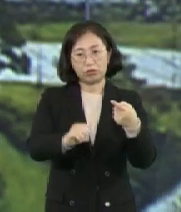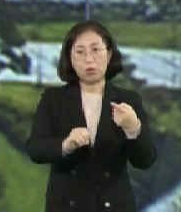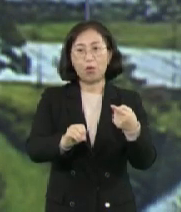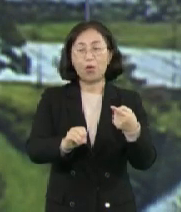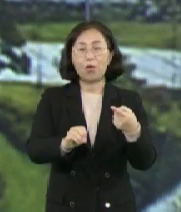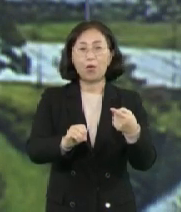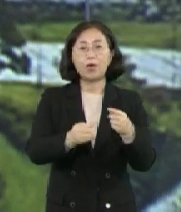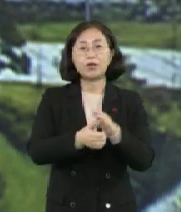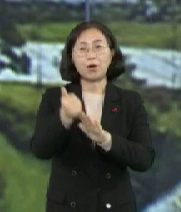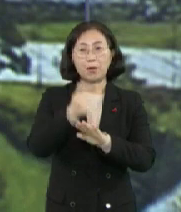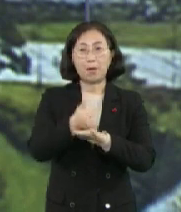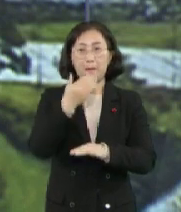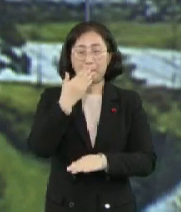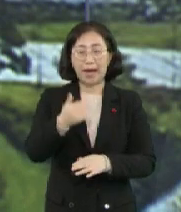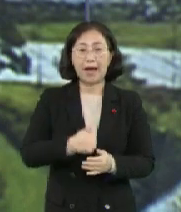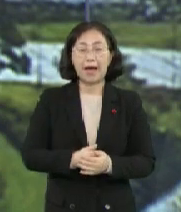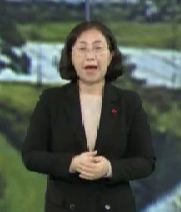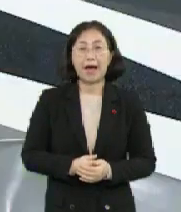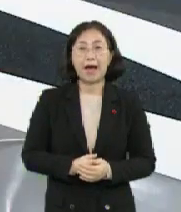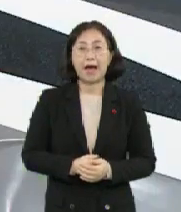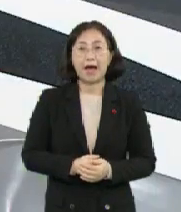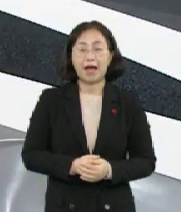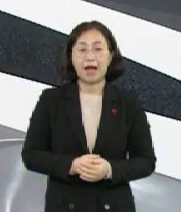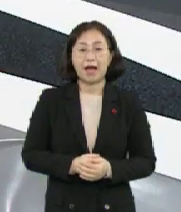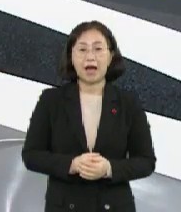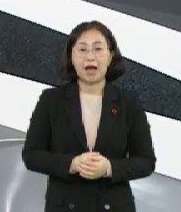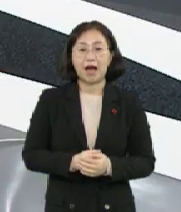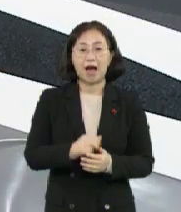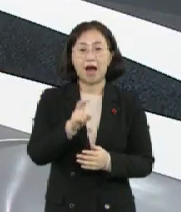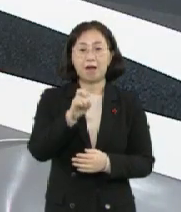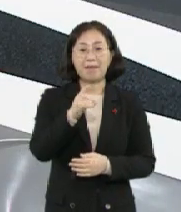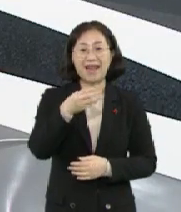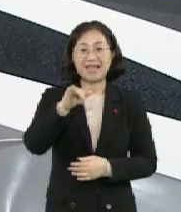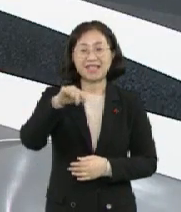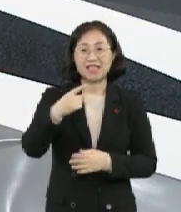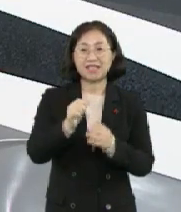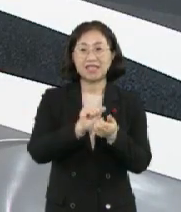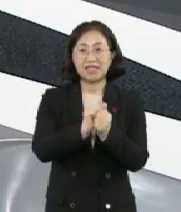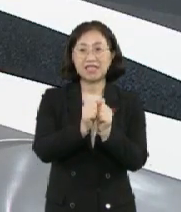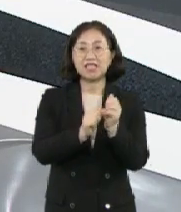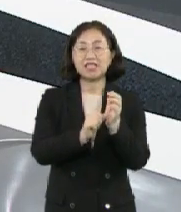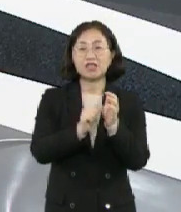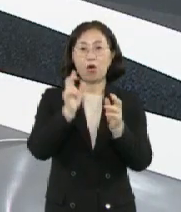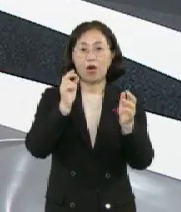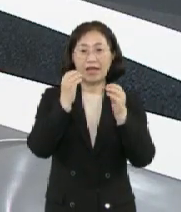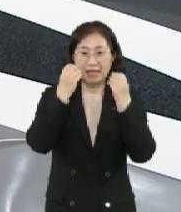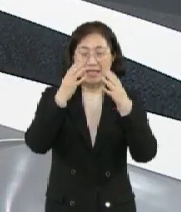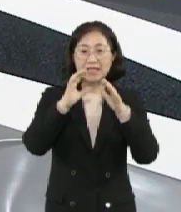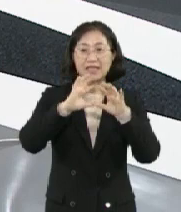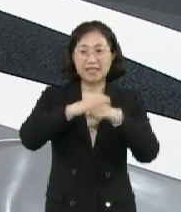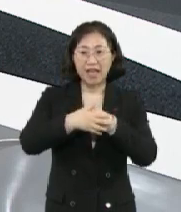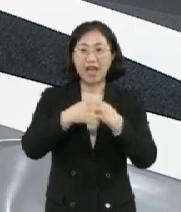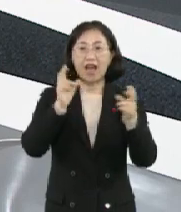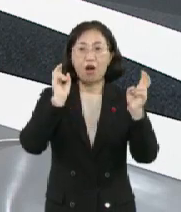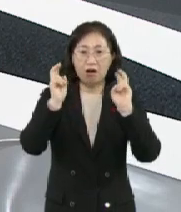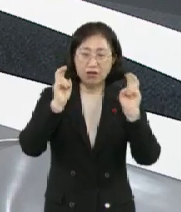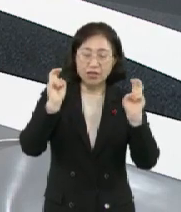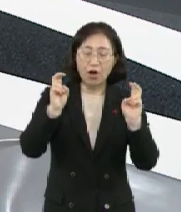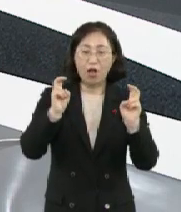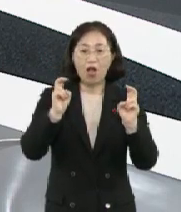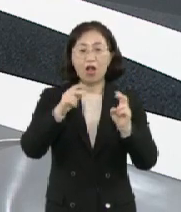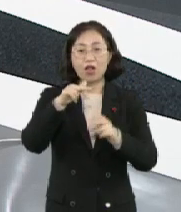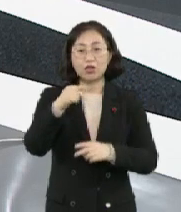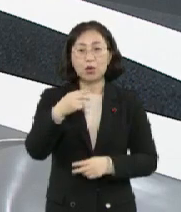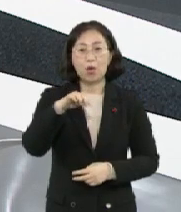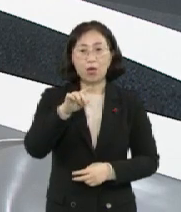확신한다고 생각합니다. 예컨대 이번에 주관사인 메리츠증권이라든가 신세계건설 또 한국투자증권 또